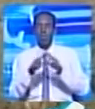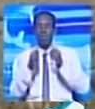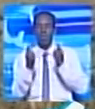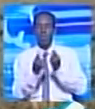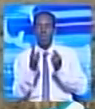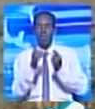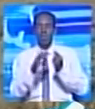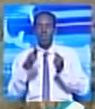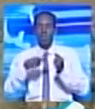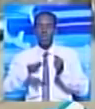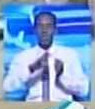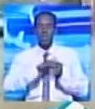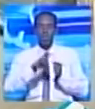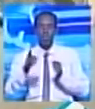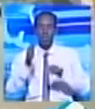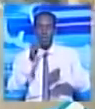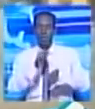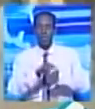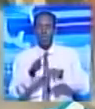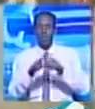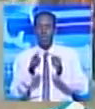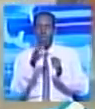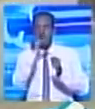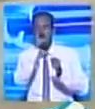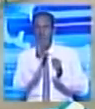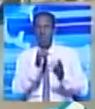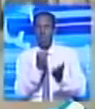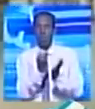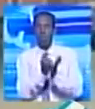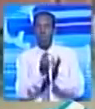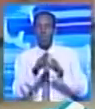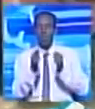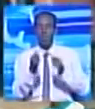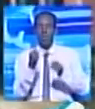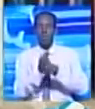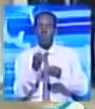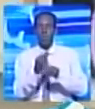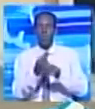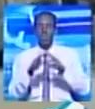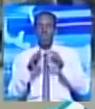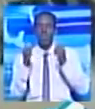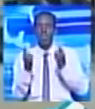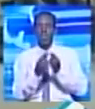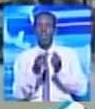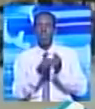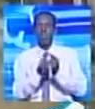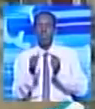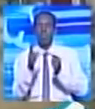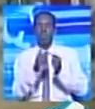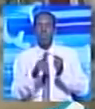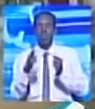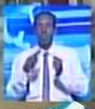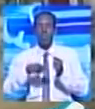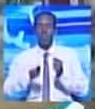pister durant un certain temps afin de connaître son itinéraire et ses activités. C'est ainsi que le personnage, qui se fait très discret, se